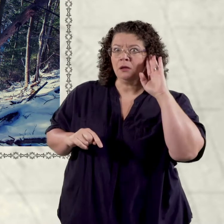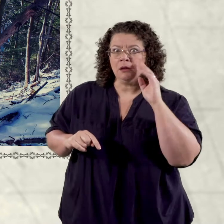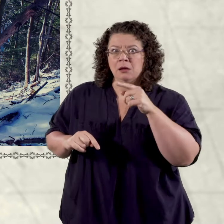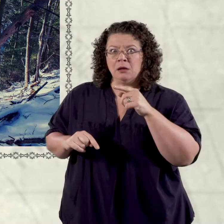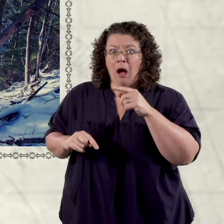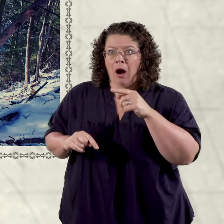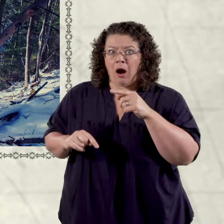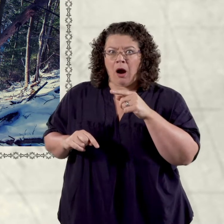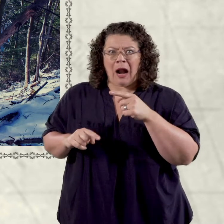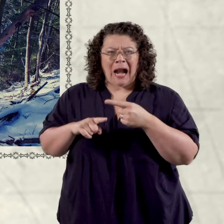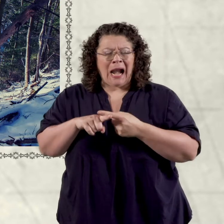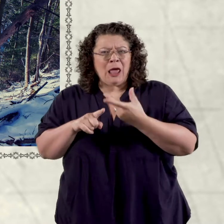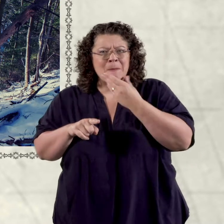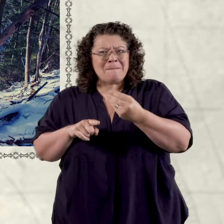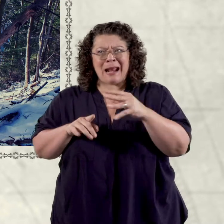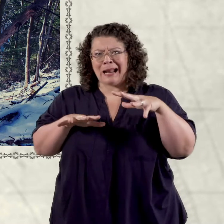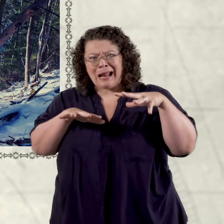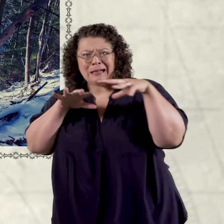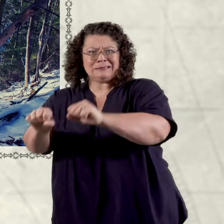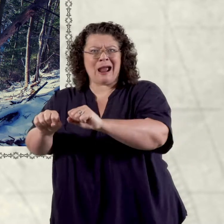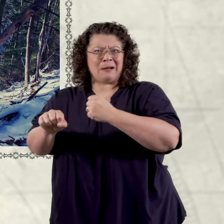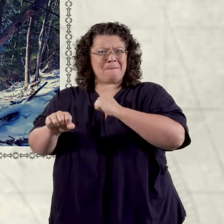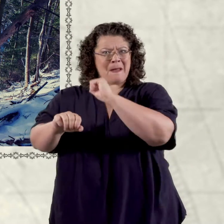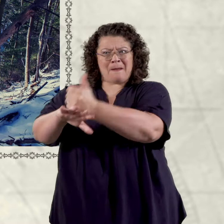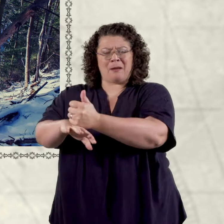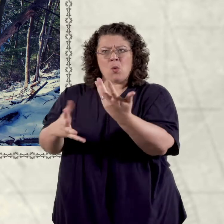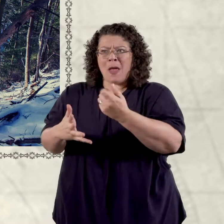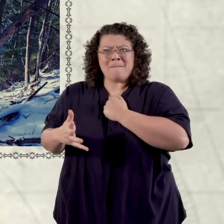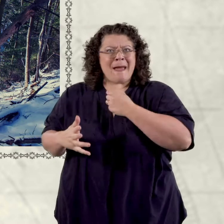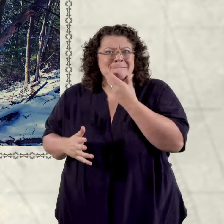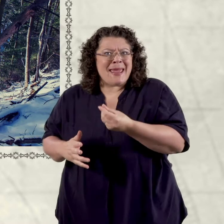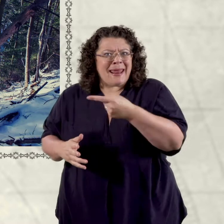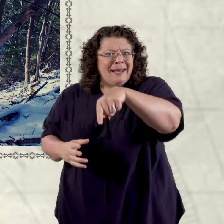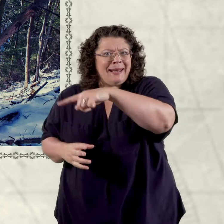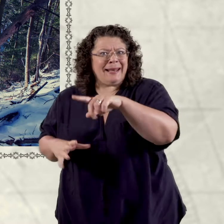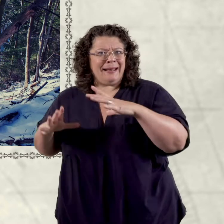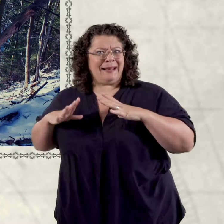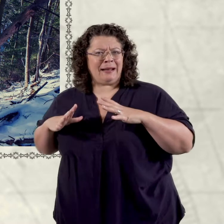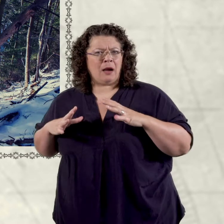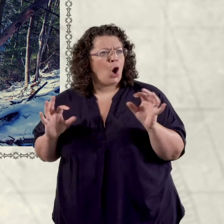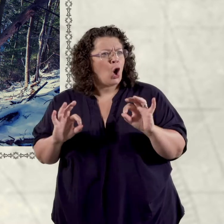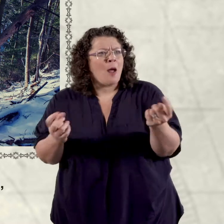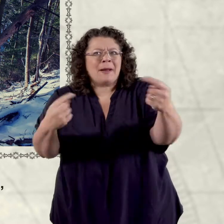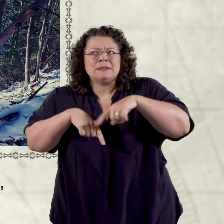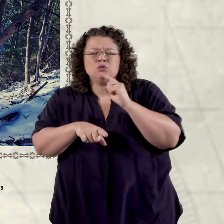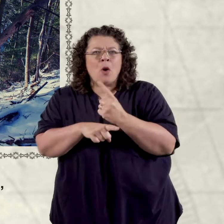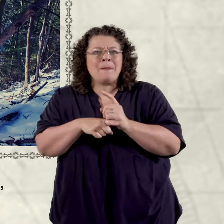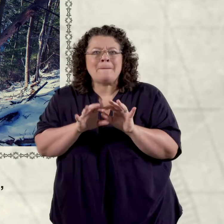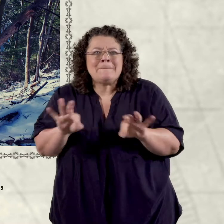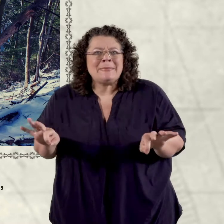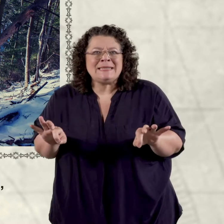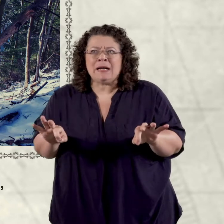nhw, trap oedd o. Gweiddes ar rhai o fy milwyr. Ewch yn ôl I helpu'r fyddin. Gweiddes ar y